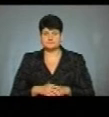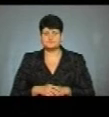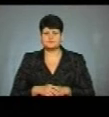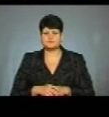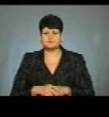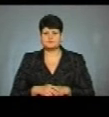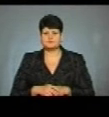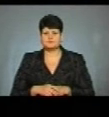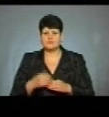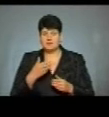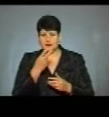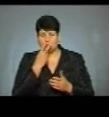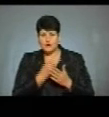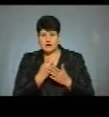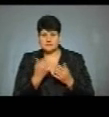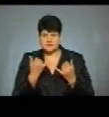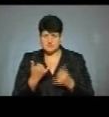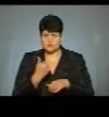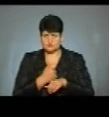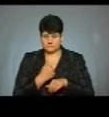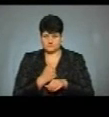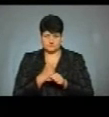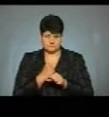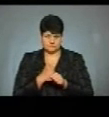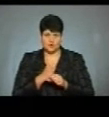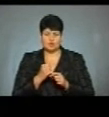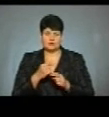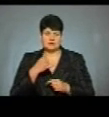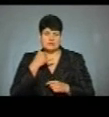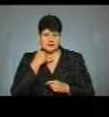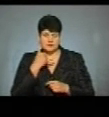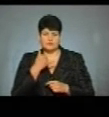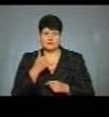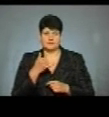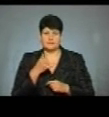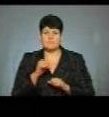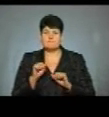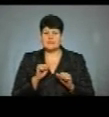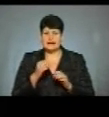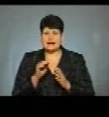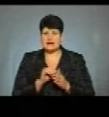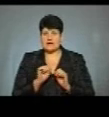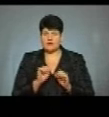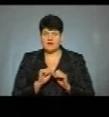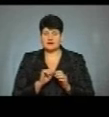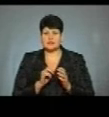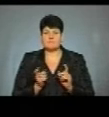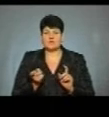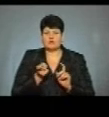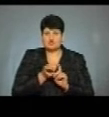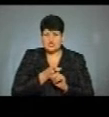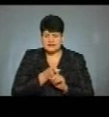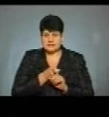Криськів. Ми їм показуємо зараз основні функції телефонів – це панелі керування, як підключитись до мережі,